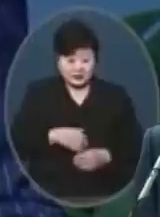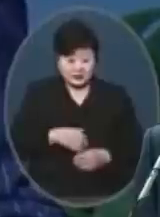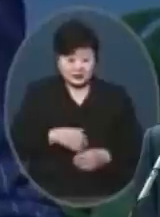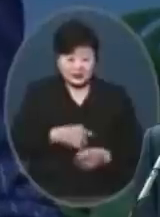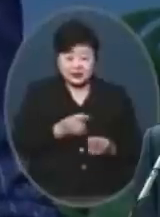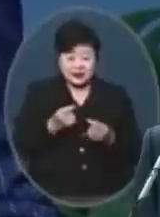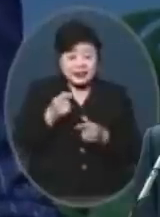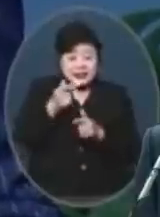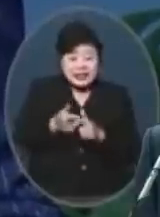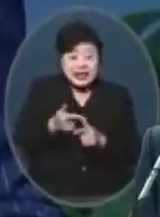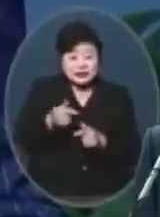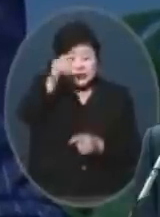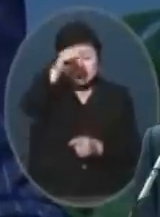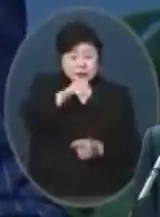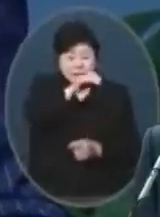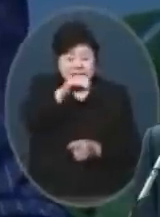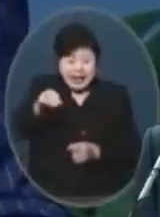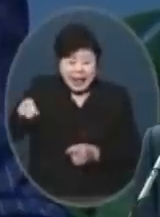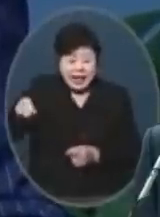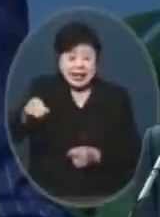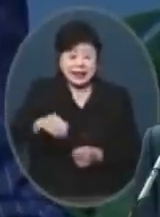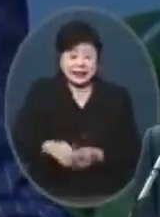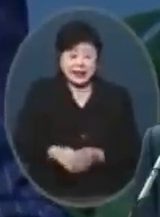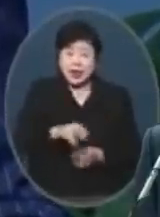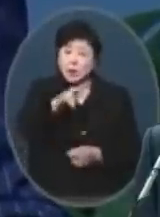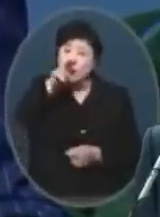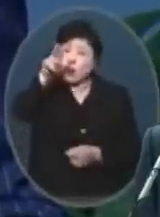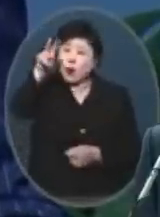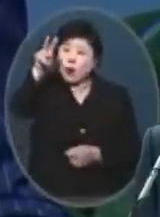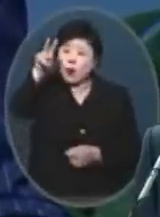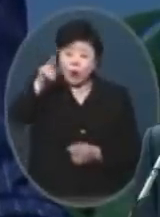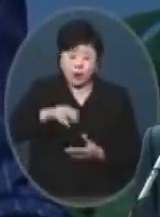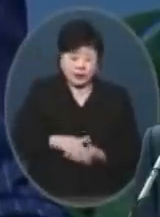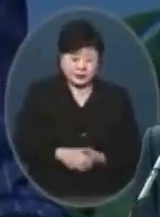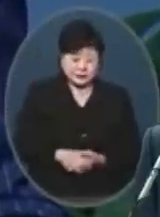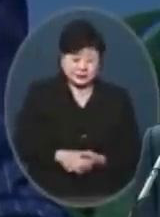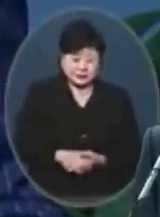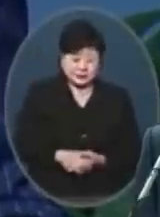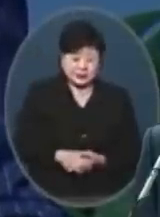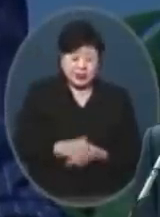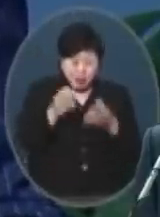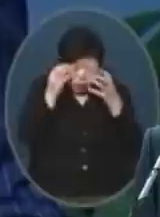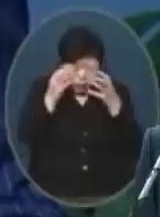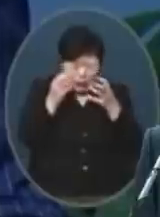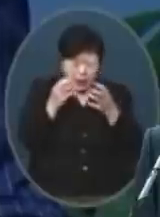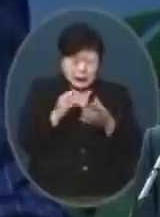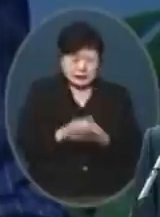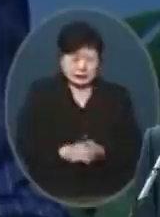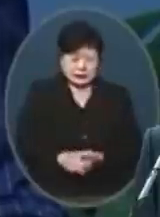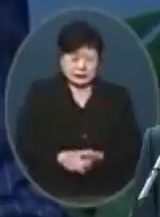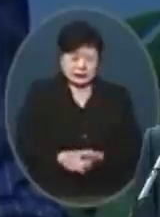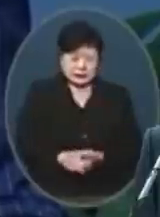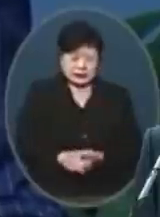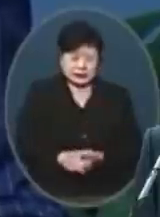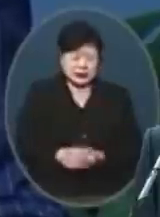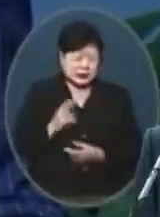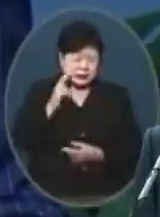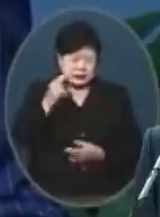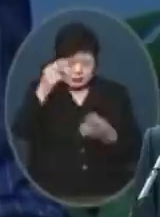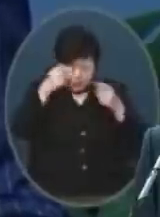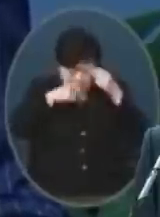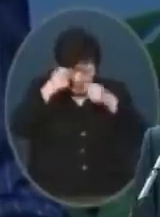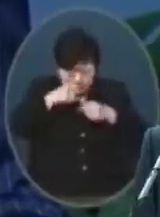이처럼 우리가 예수님 십자가를 쳐다보고 그 고난의 처절함과 그 큰 슬픔이